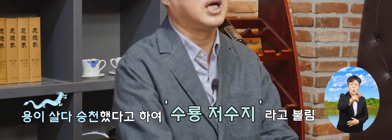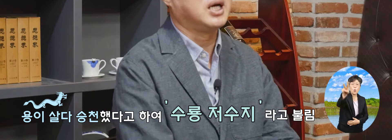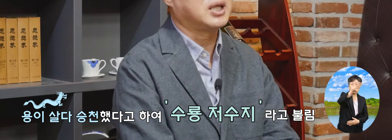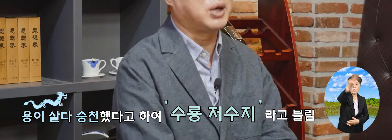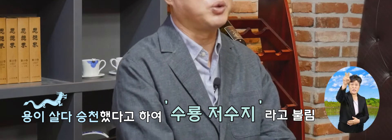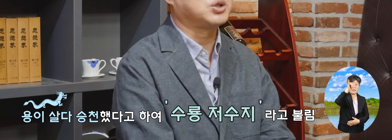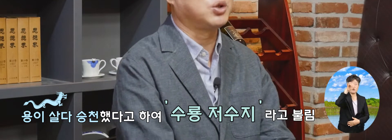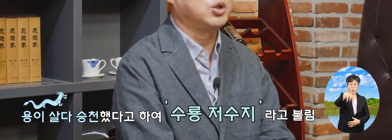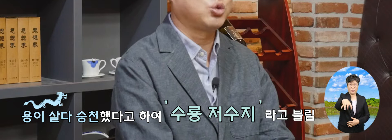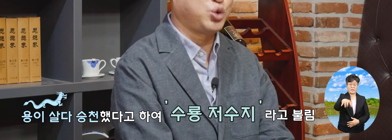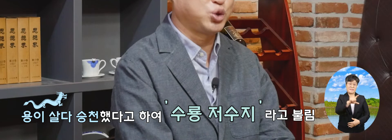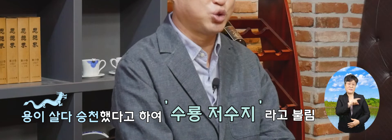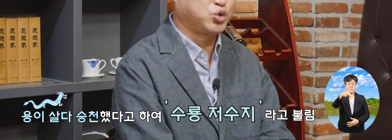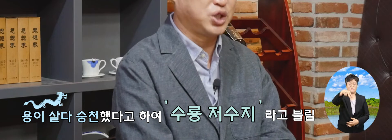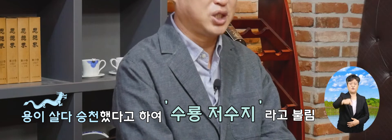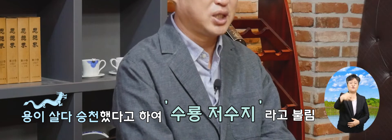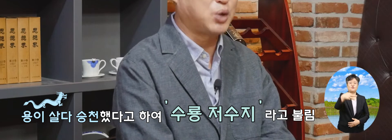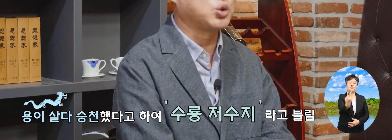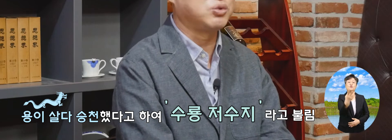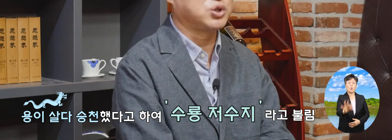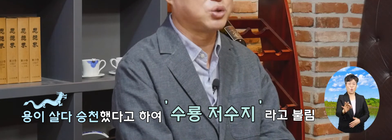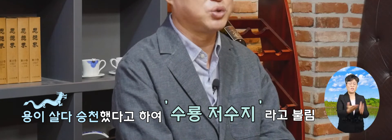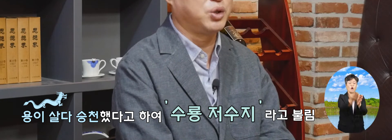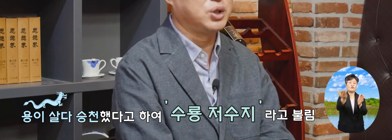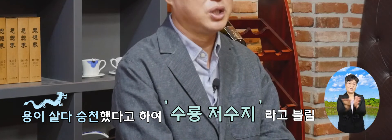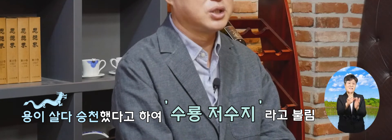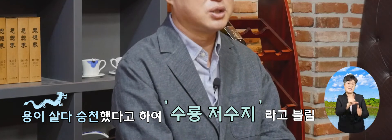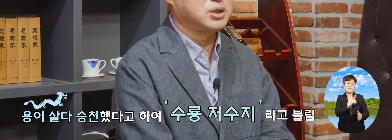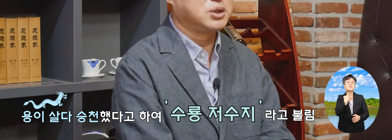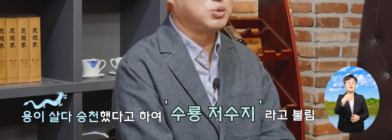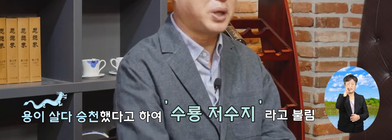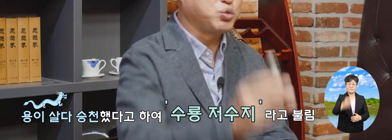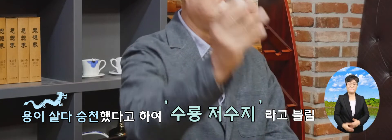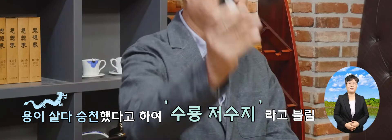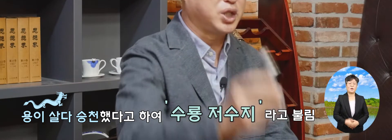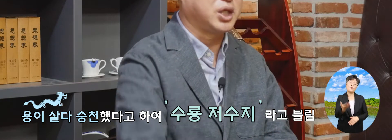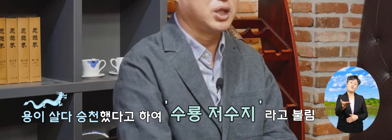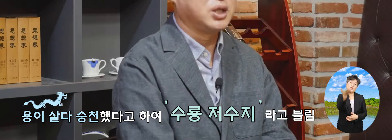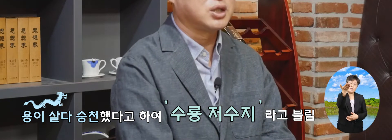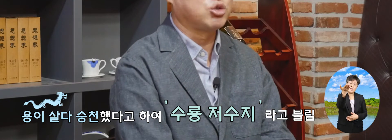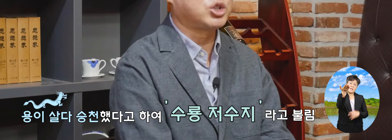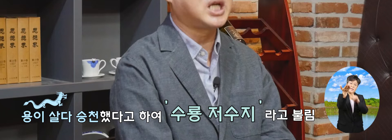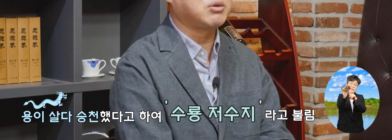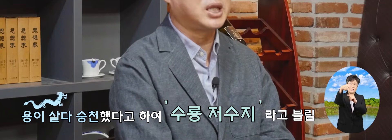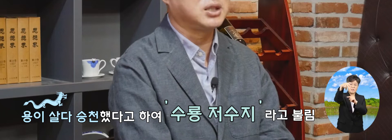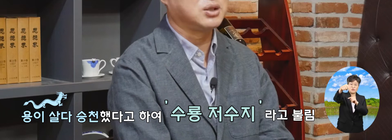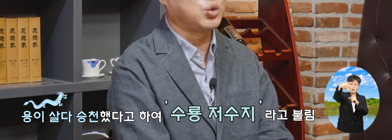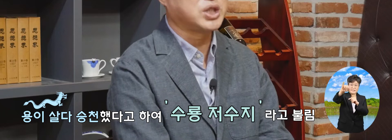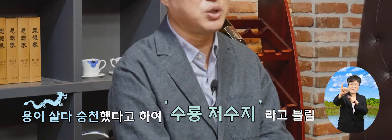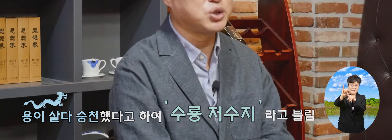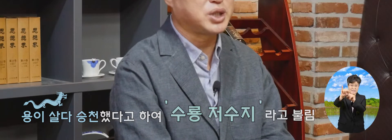지역이다. 라고 해서 수룡저수지라고도 불렀었고요. 그 바로 위쪽이 그 수지라고